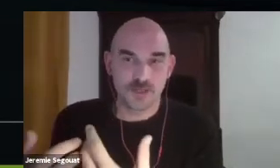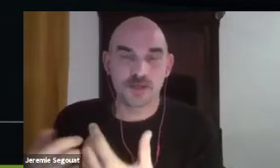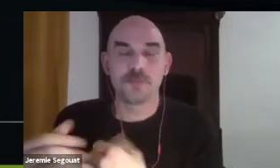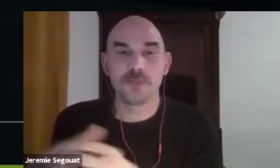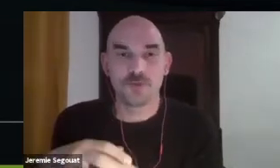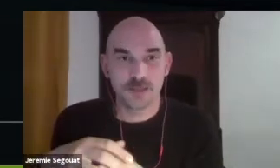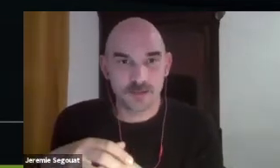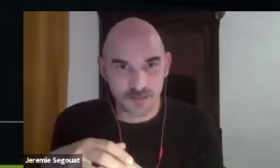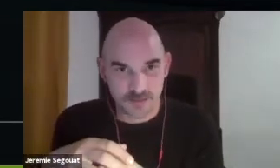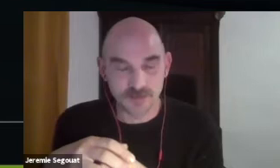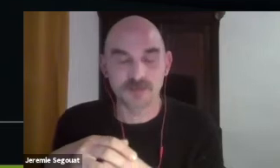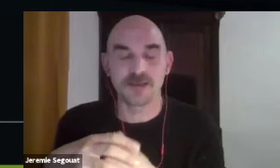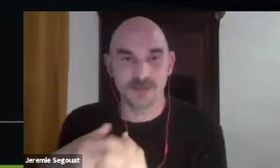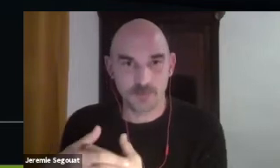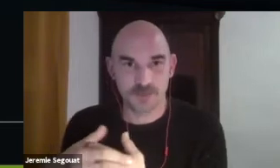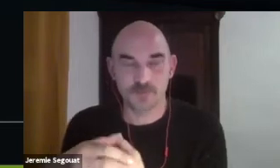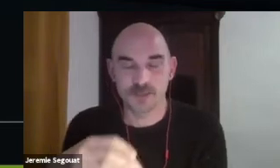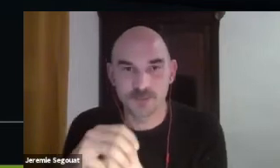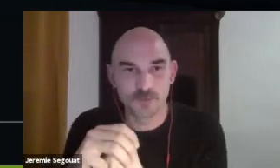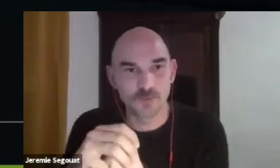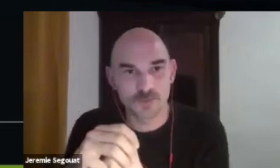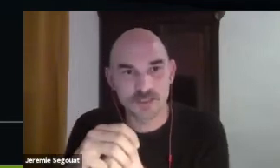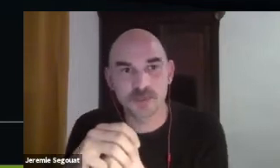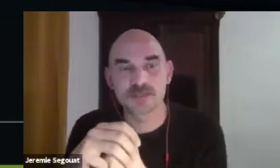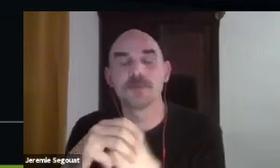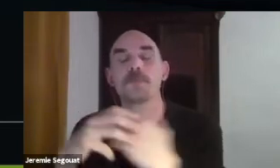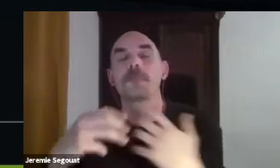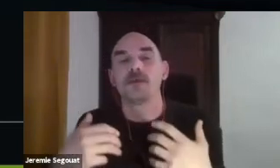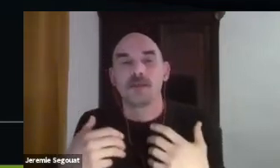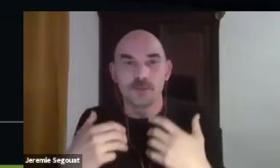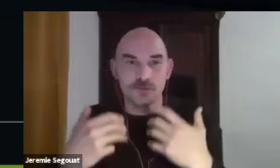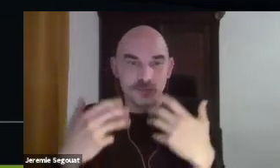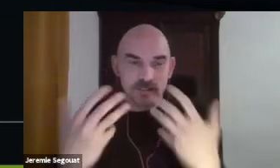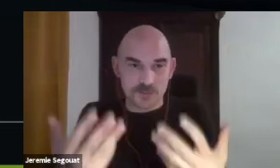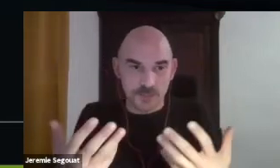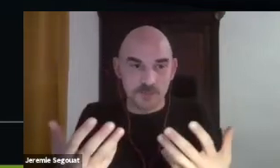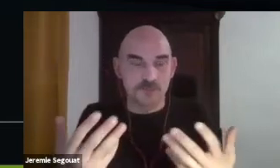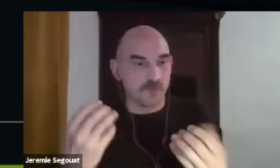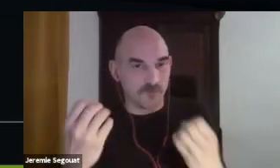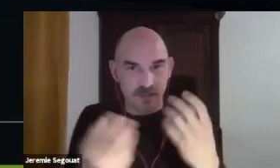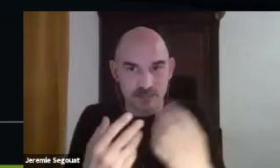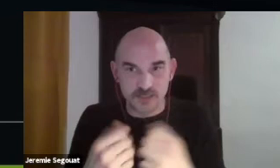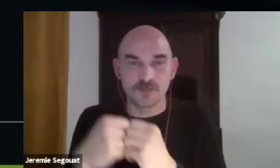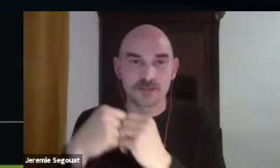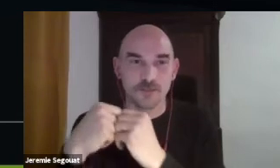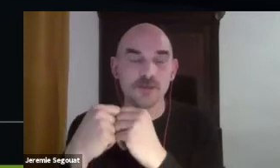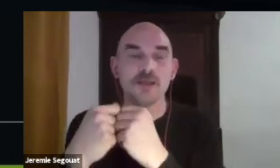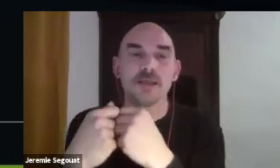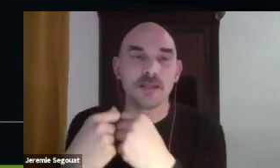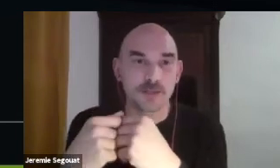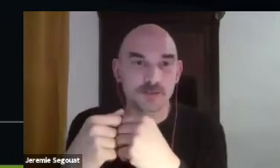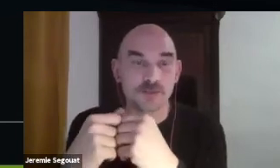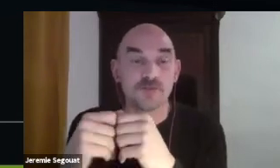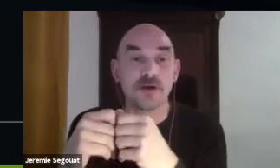visuelle mais de manière tactile et très pratiquement comment ça se passe la personne qui s'exprime va faire les signes avec ses mains